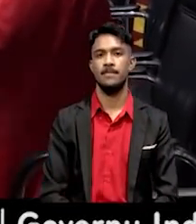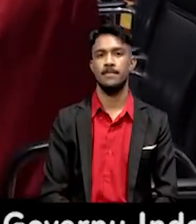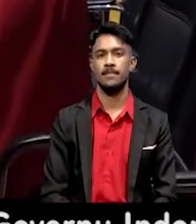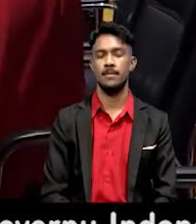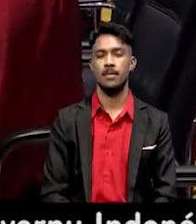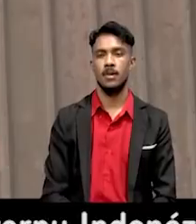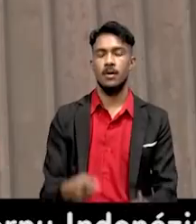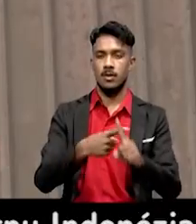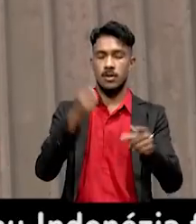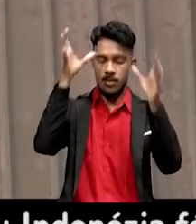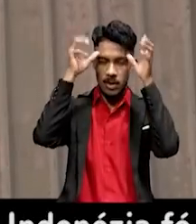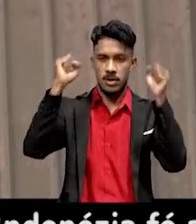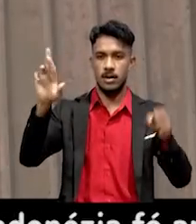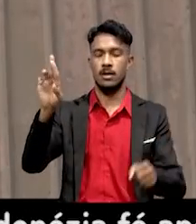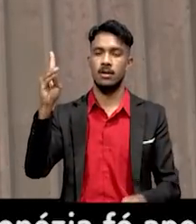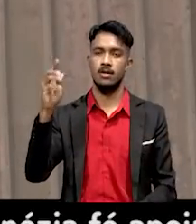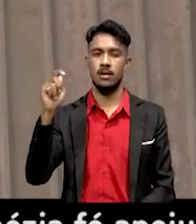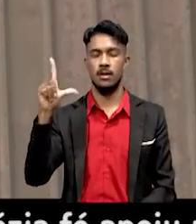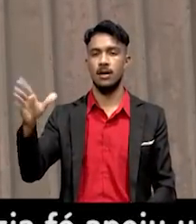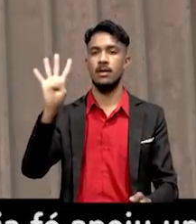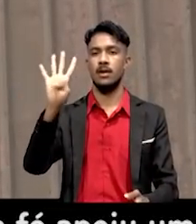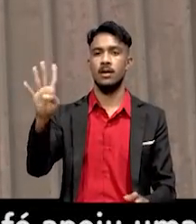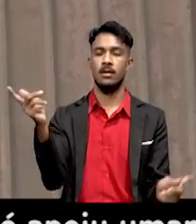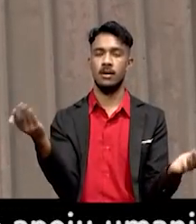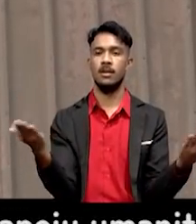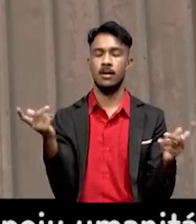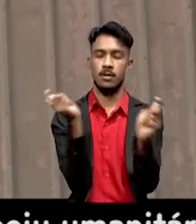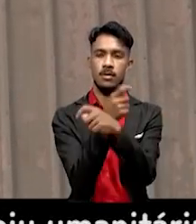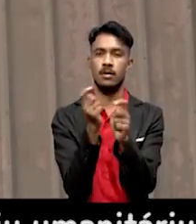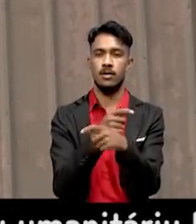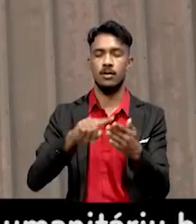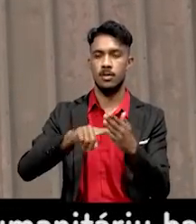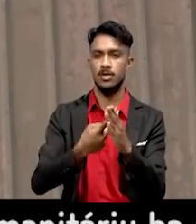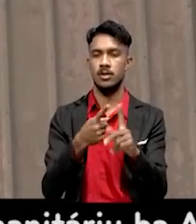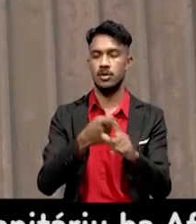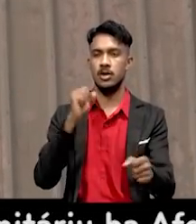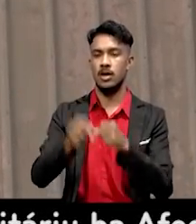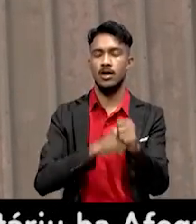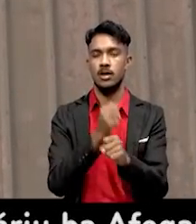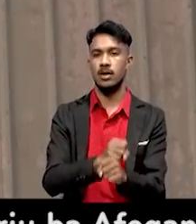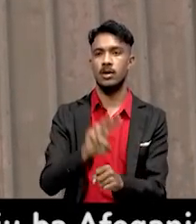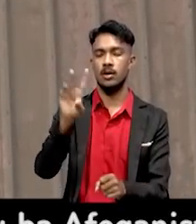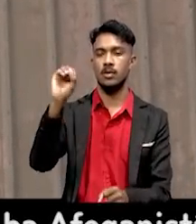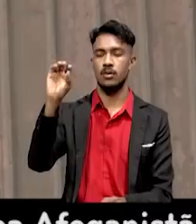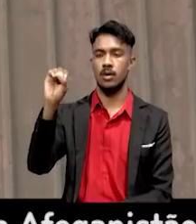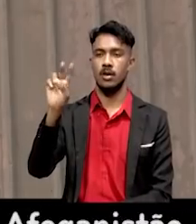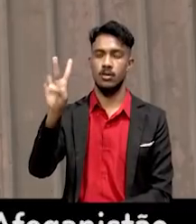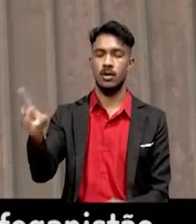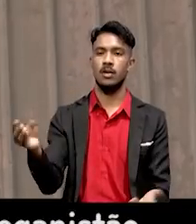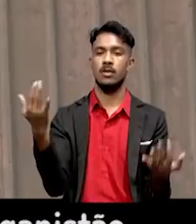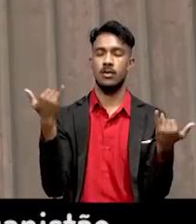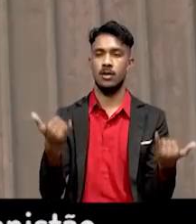Husi Presidente Republika nainhat nebe troka malu hahu husi tinang ring rua to agora mai husi